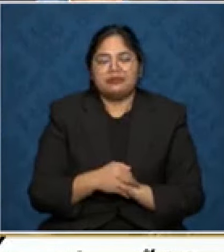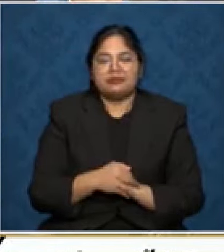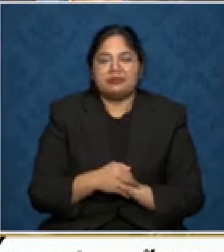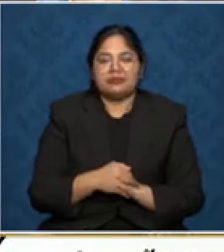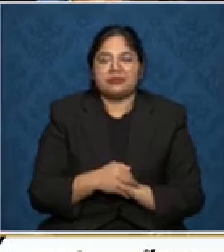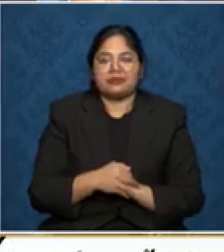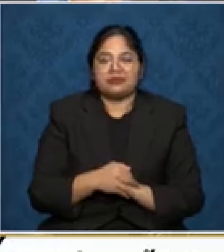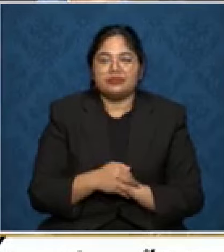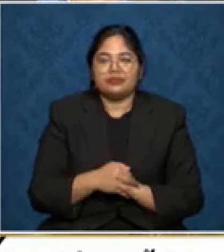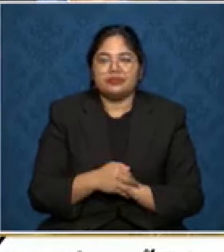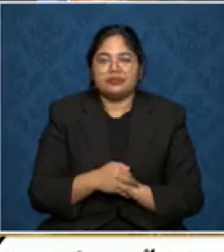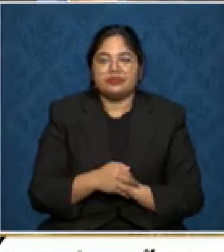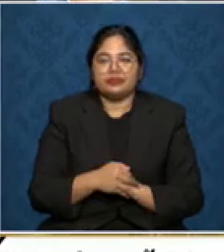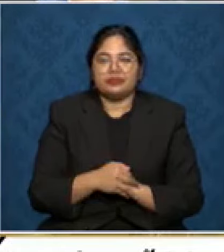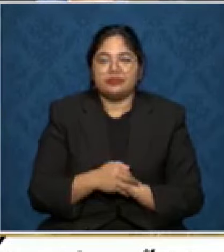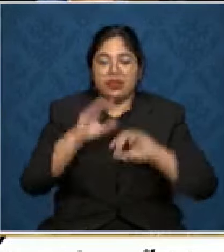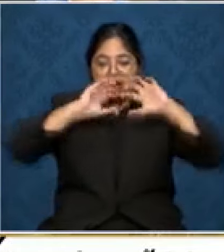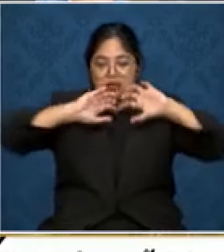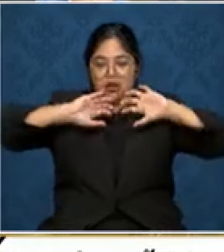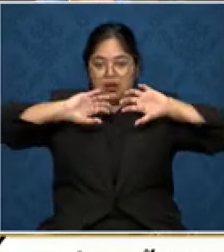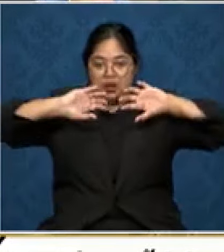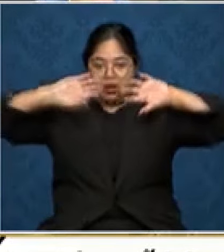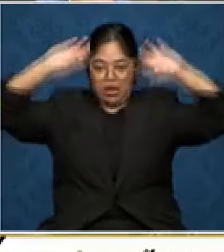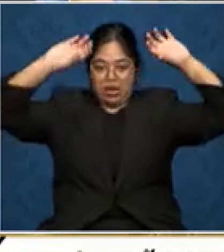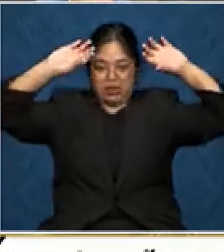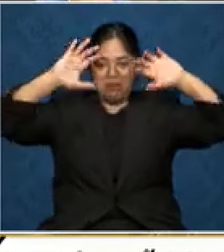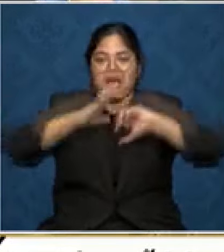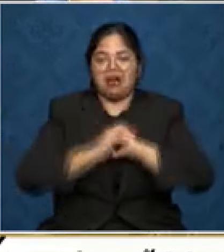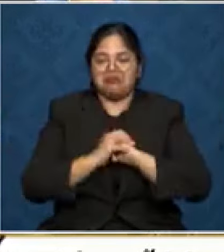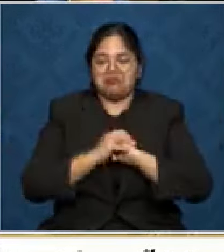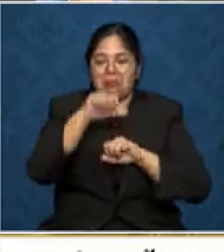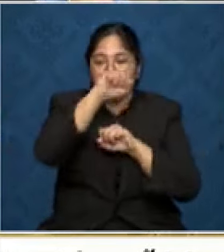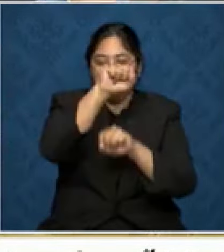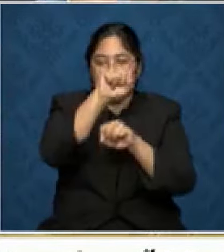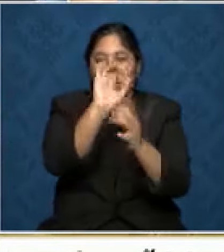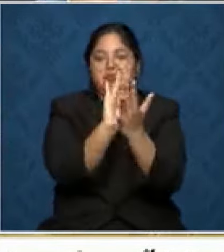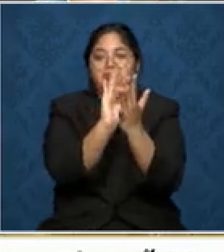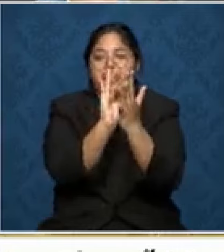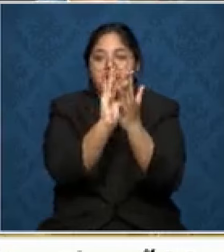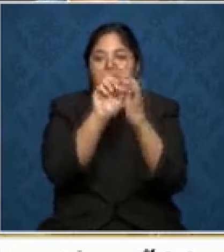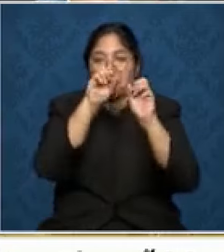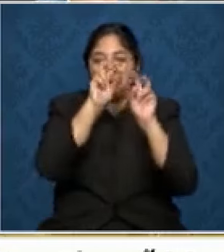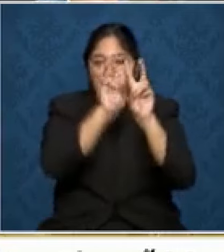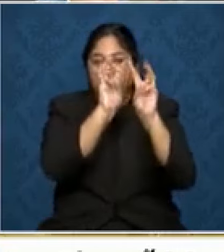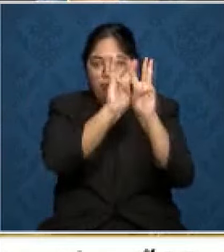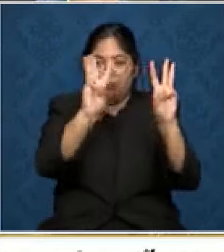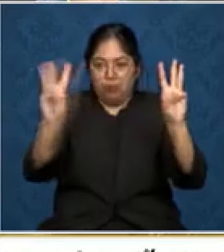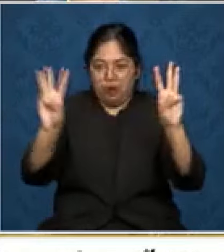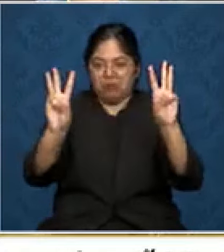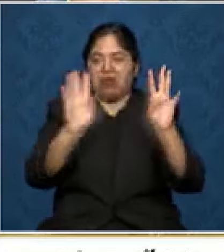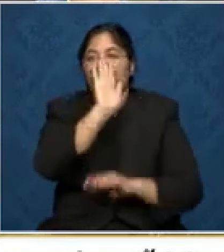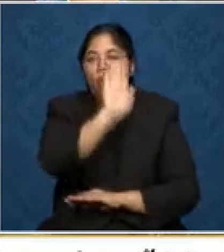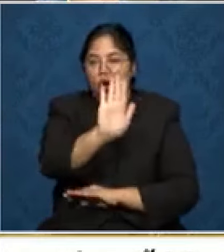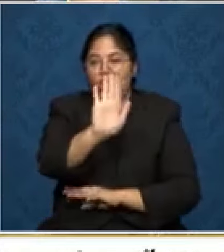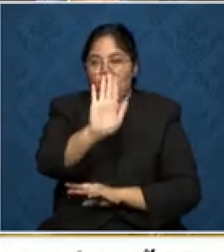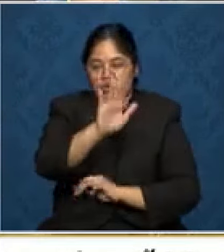landคนในรัฐบาลโพสต์ผ่านเว็บทางการของรัฐบาล